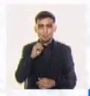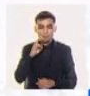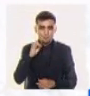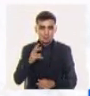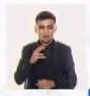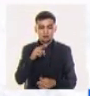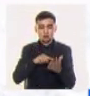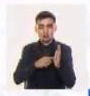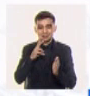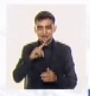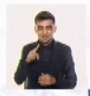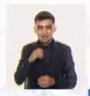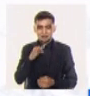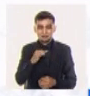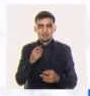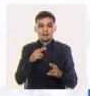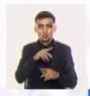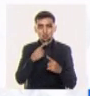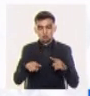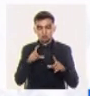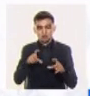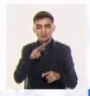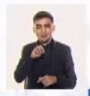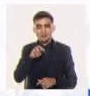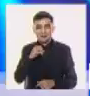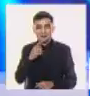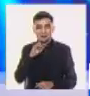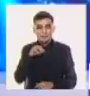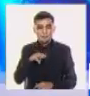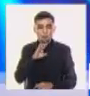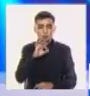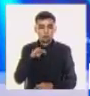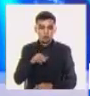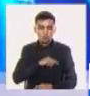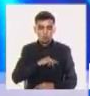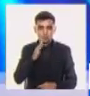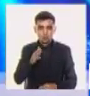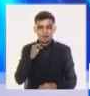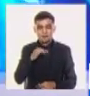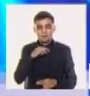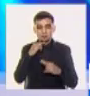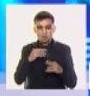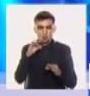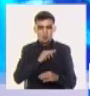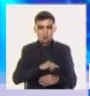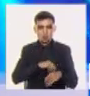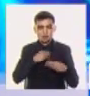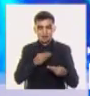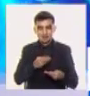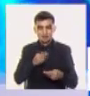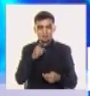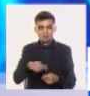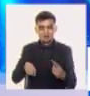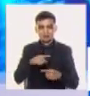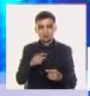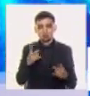42500yenbek.kz. Для остальных также будут работать официальные телеграм-боты. К вниманию работодателей хочу сказать, что вы